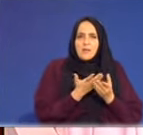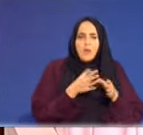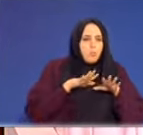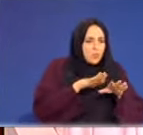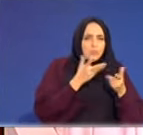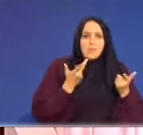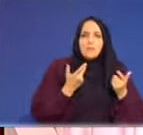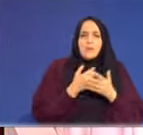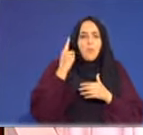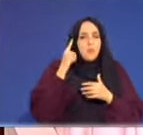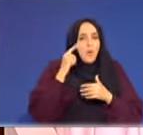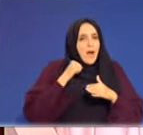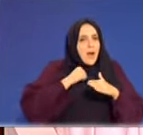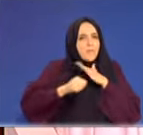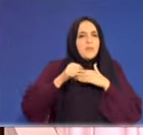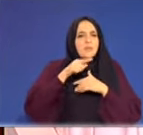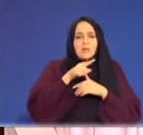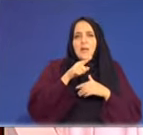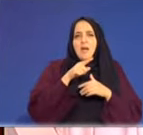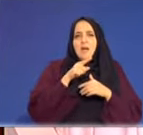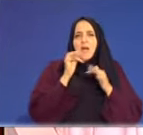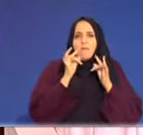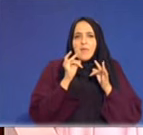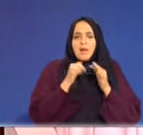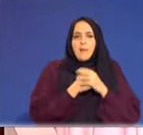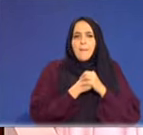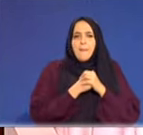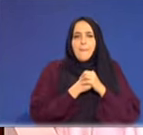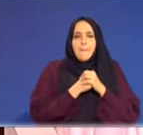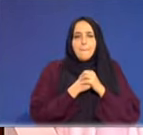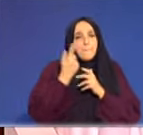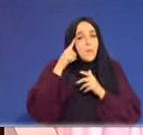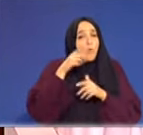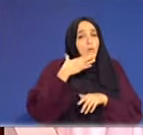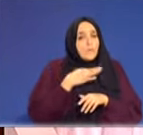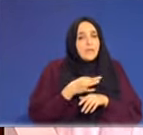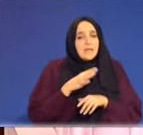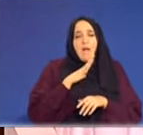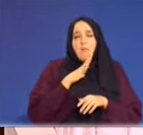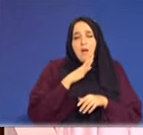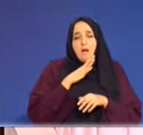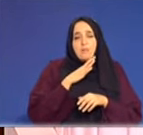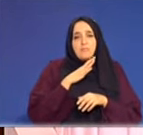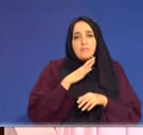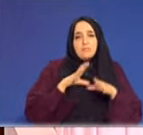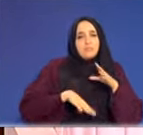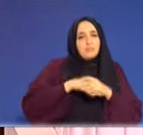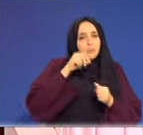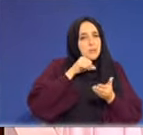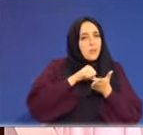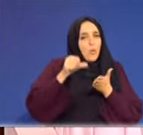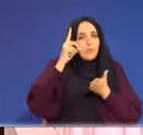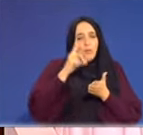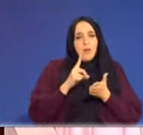لازم من أجل تفعيل هذه القضية باش وليدك خالد ينال